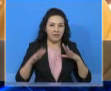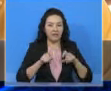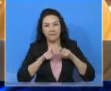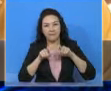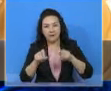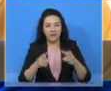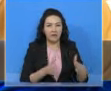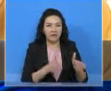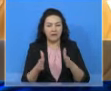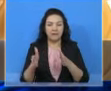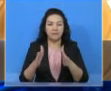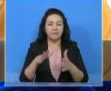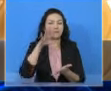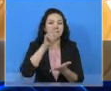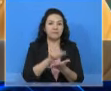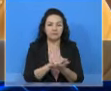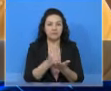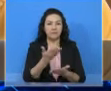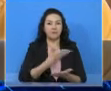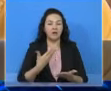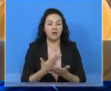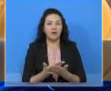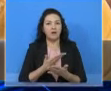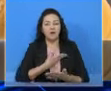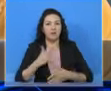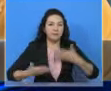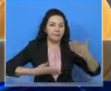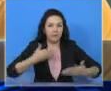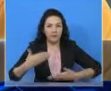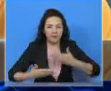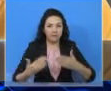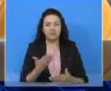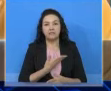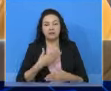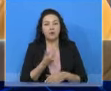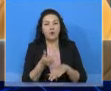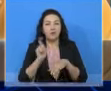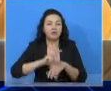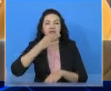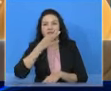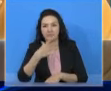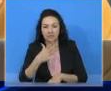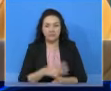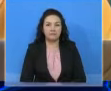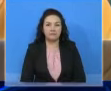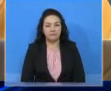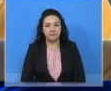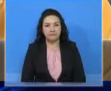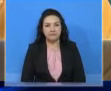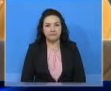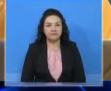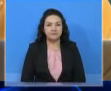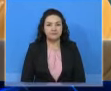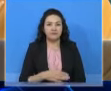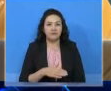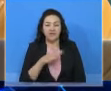беговая дорожка. Занимаемся мы, еще ходим в бассейн. В бассейне нам очень нравится. Вот. Некогда